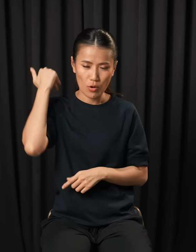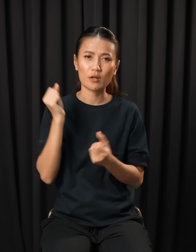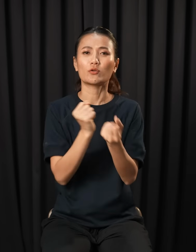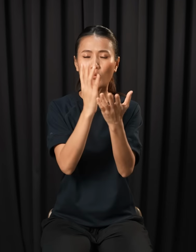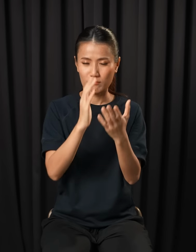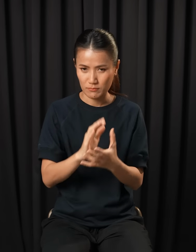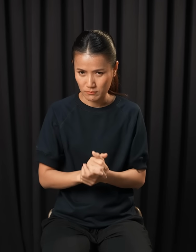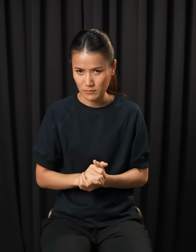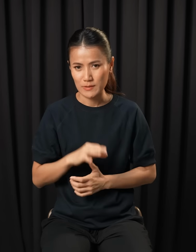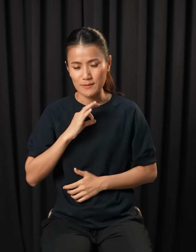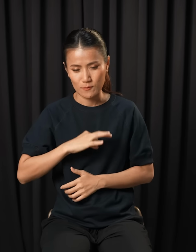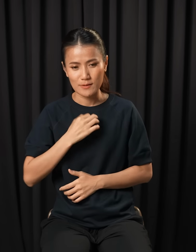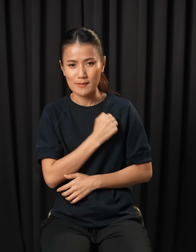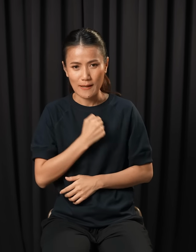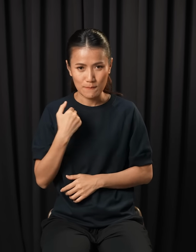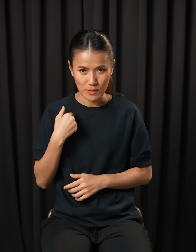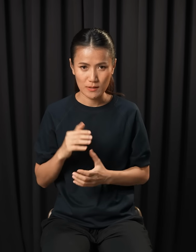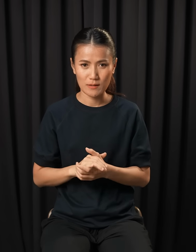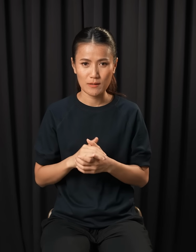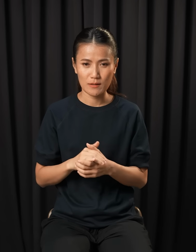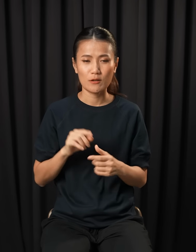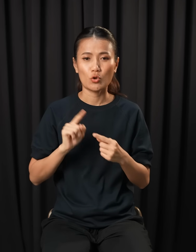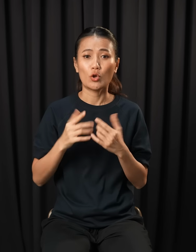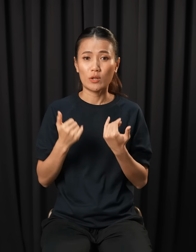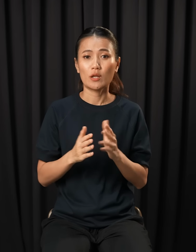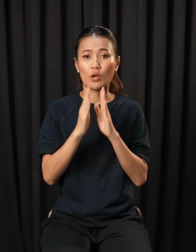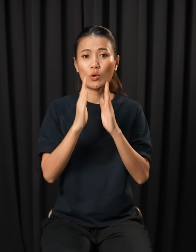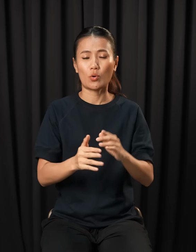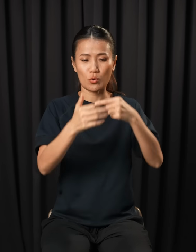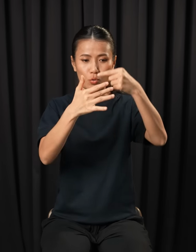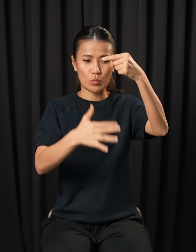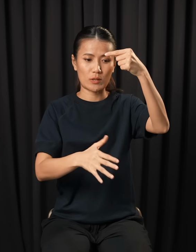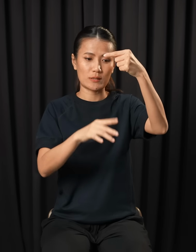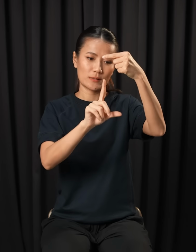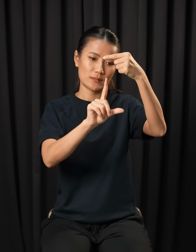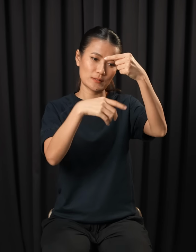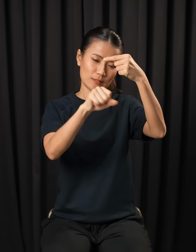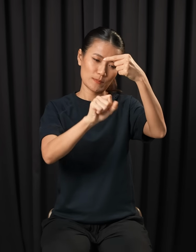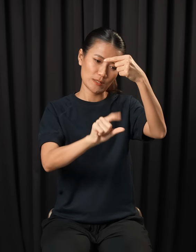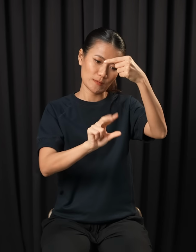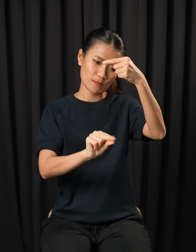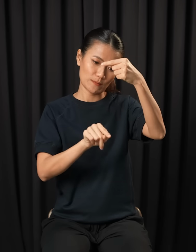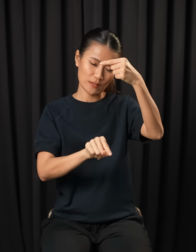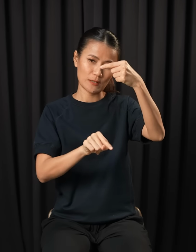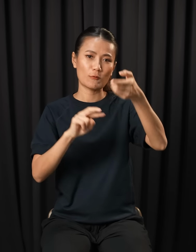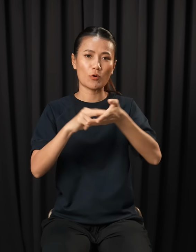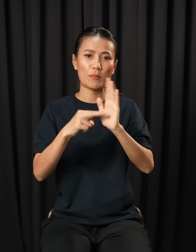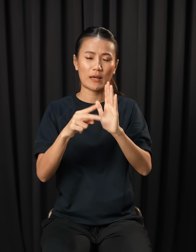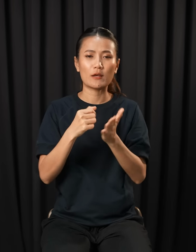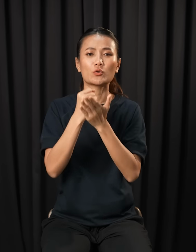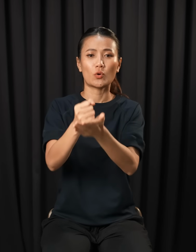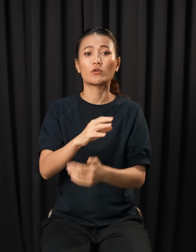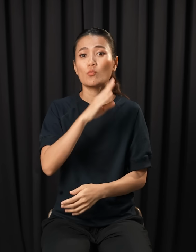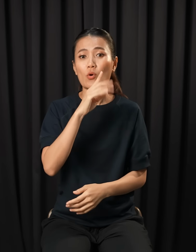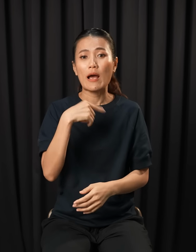อนตอนนั ้ น ไม่มีผมไม่เดือดร้อนครับเพราะว่าผมตามกระบวนการตามกฎหมายทุกอย่างแต่ละคนก็คือแต่ละอันนี้20 30 40คน